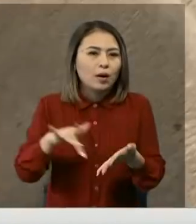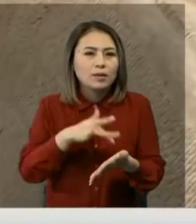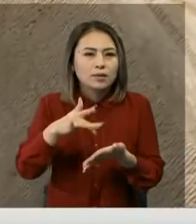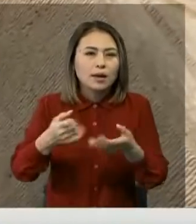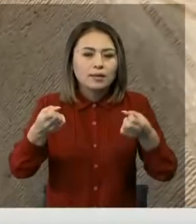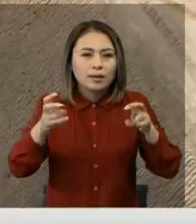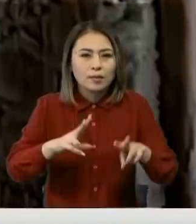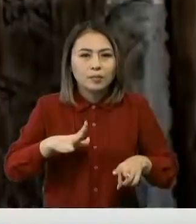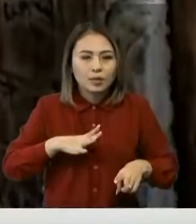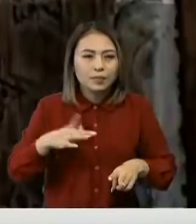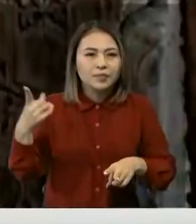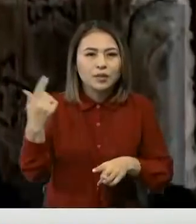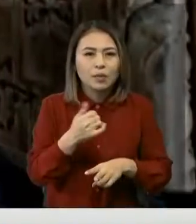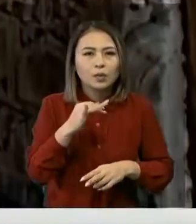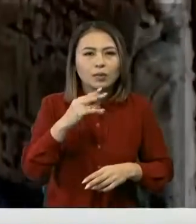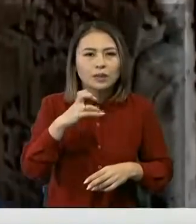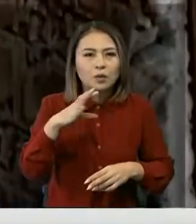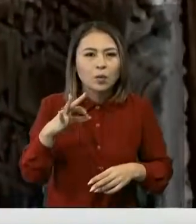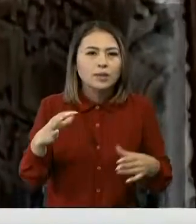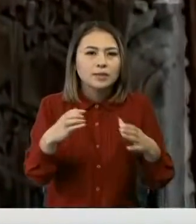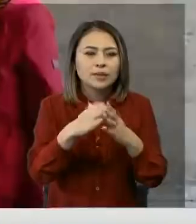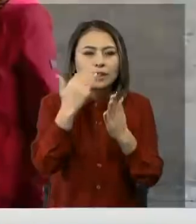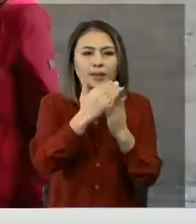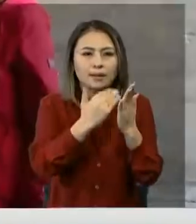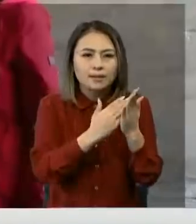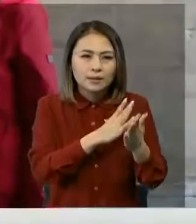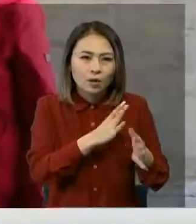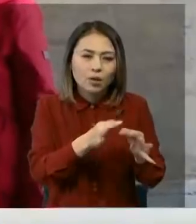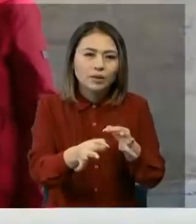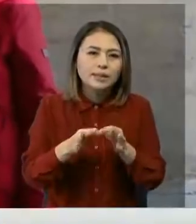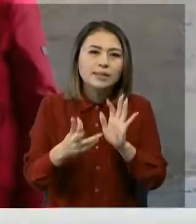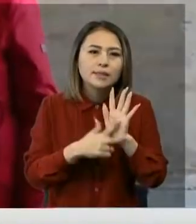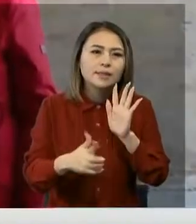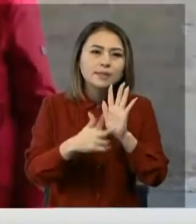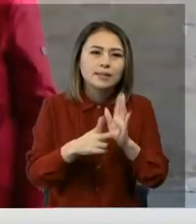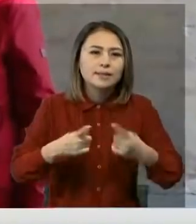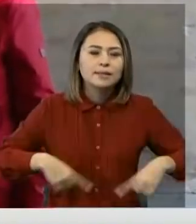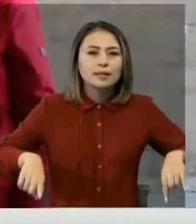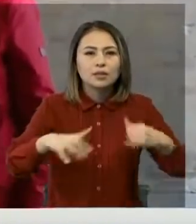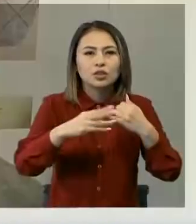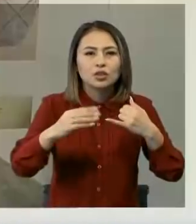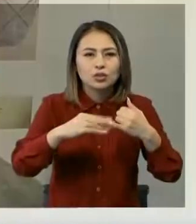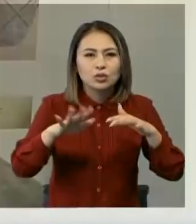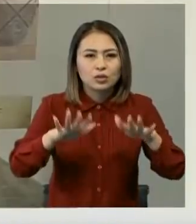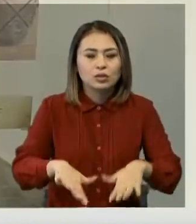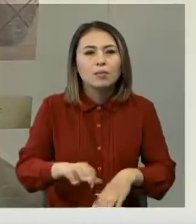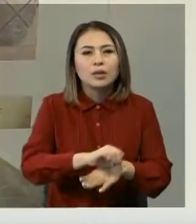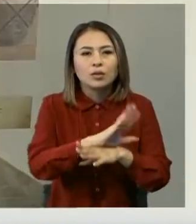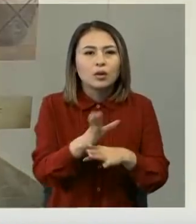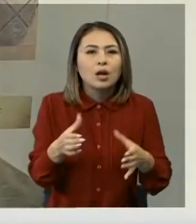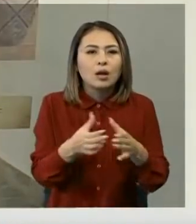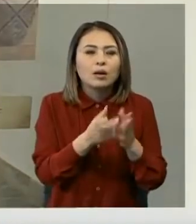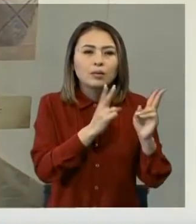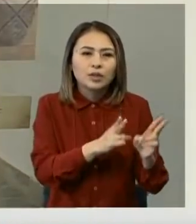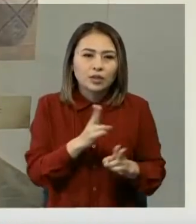қаласына арнайы келді. Апта бойы ЮНЕСКО-ның тізіміне енген кесене аумағындағы 88 гектар жерге жүргізілген